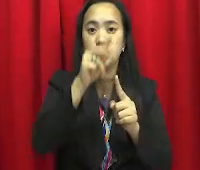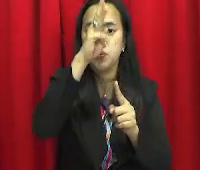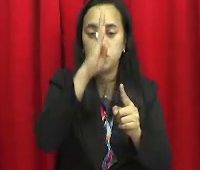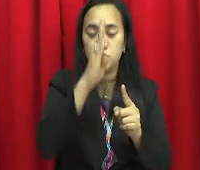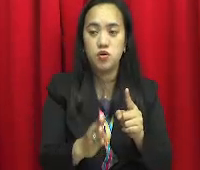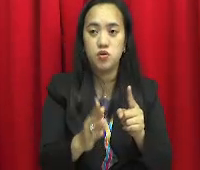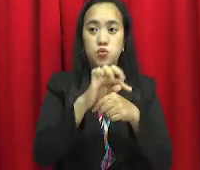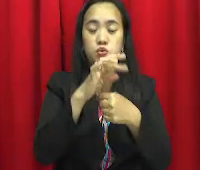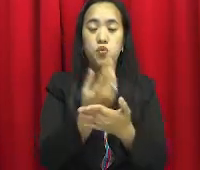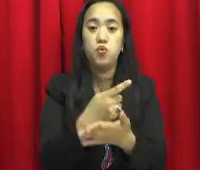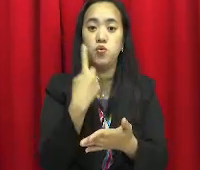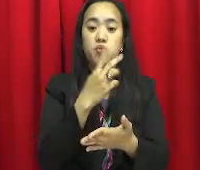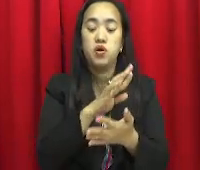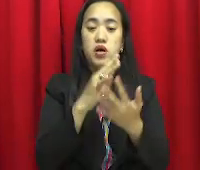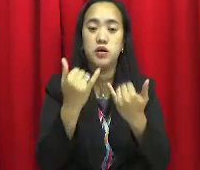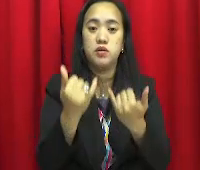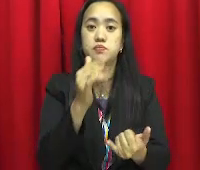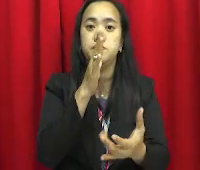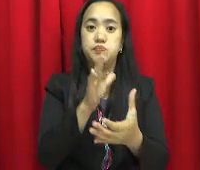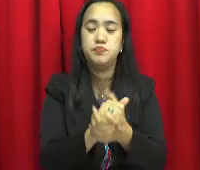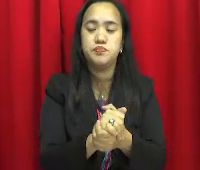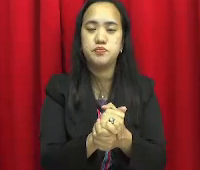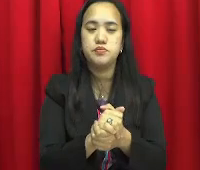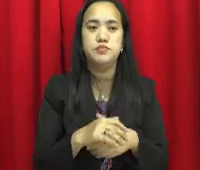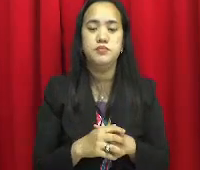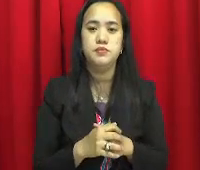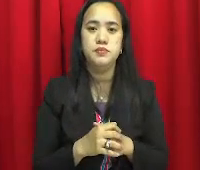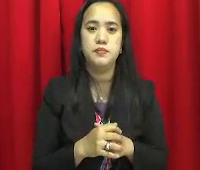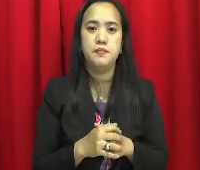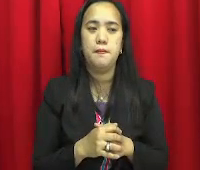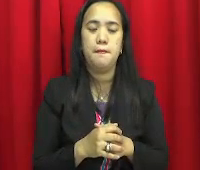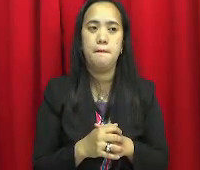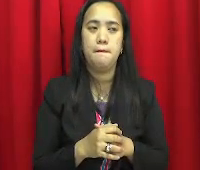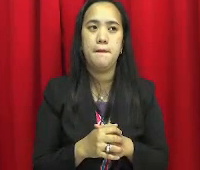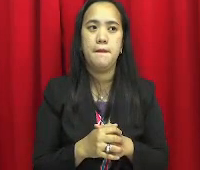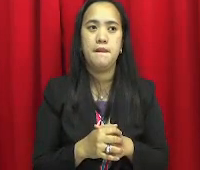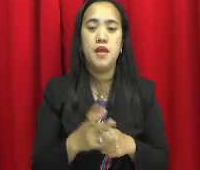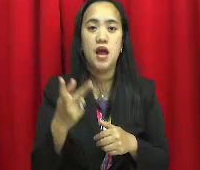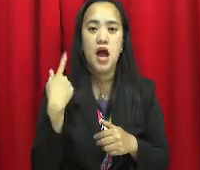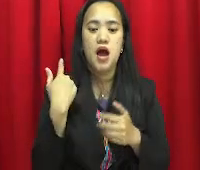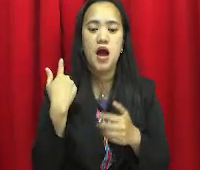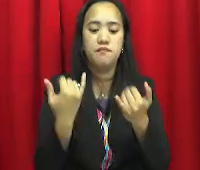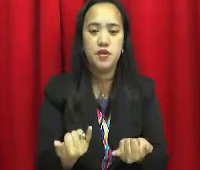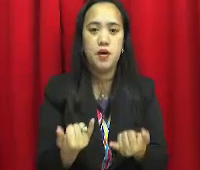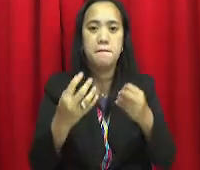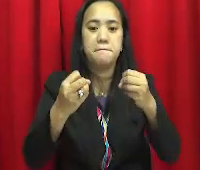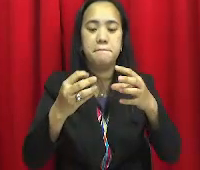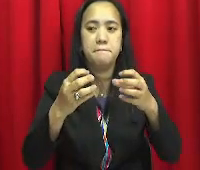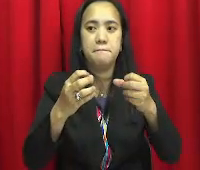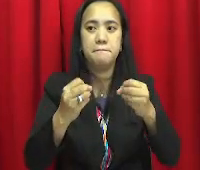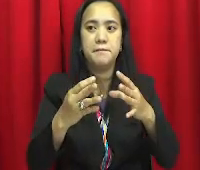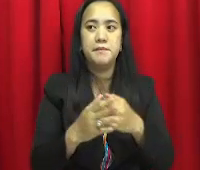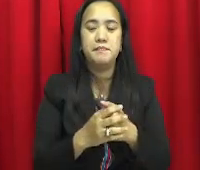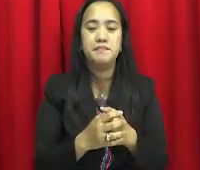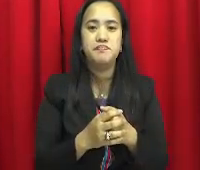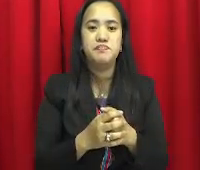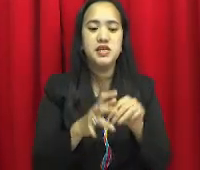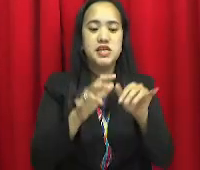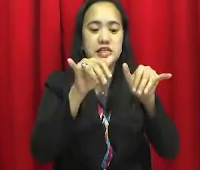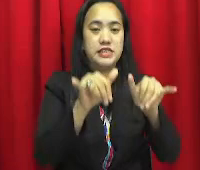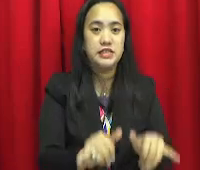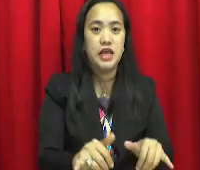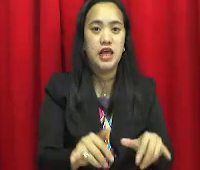mga mothers, kayong mga wives, makinig kayo na mabuti. Ilan ang nakatambak na gamit ninyo, na binili